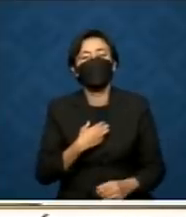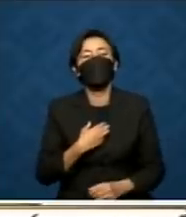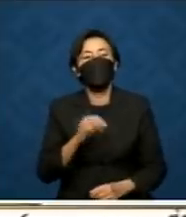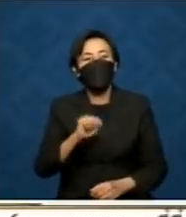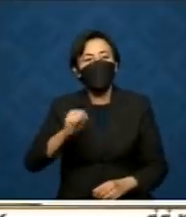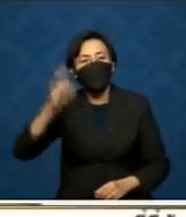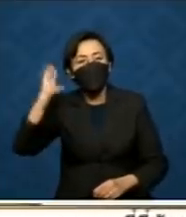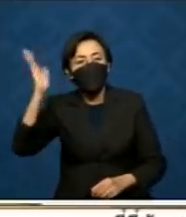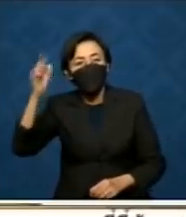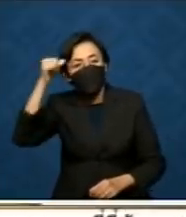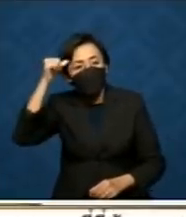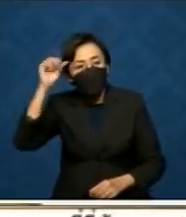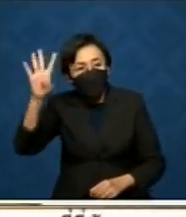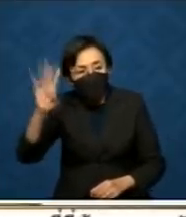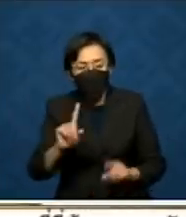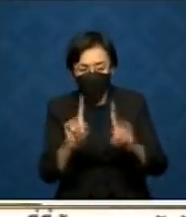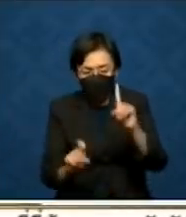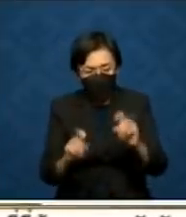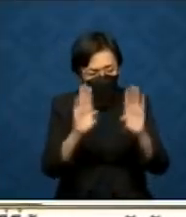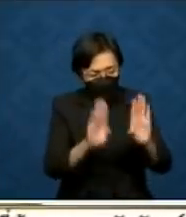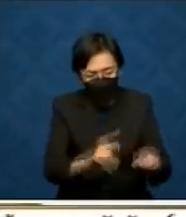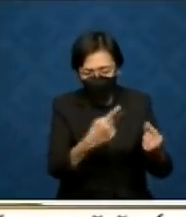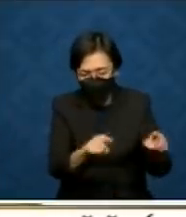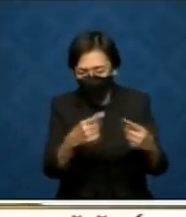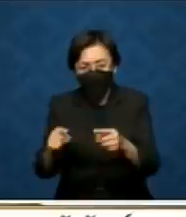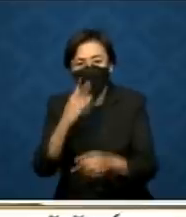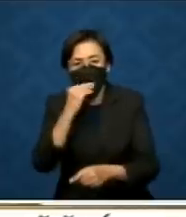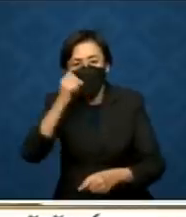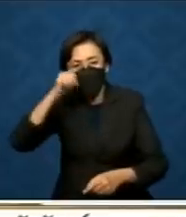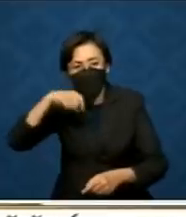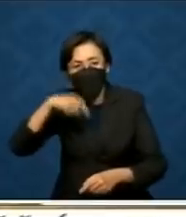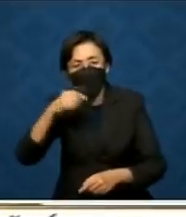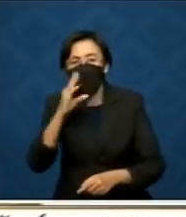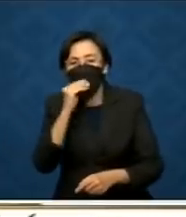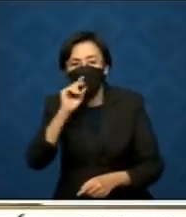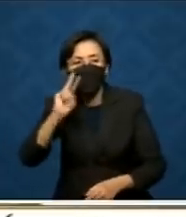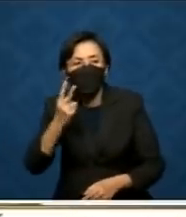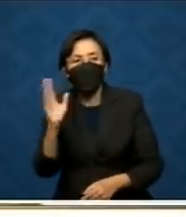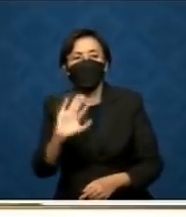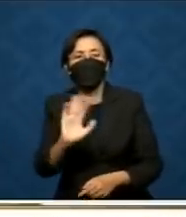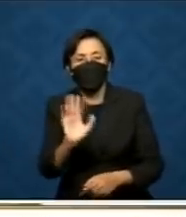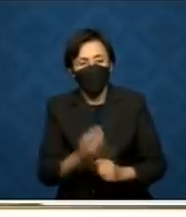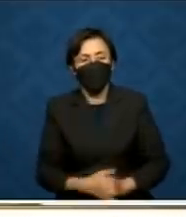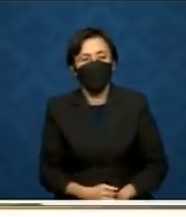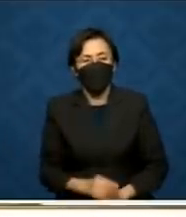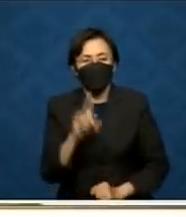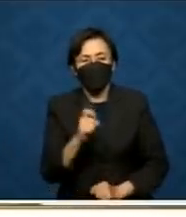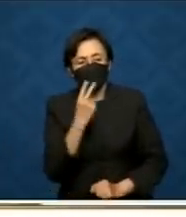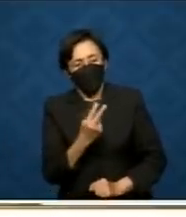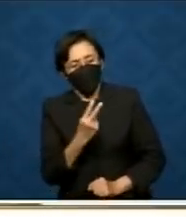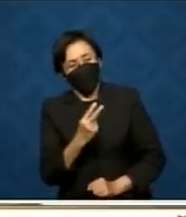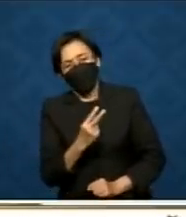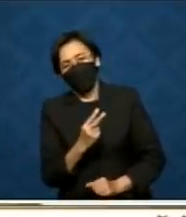วันตายแต่ละรูปแบบครับผมไม่เอามาซ้ำหรอกโอ๊ยตายแต่รถมันเวทนา